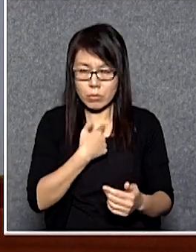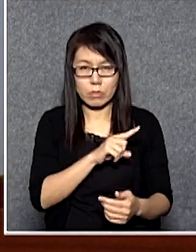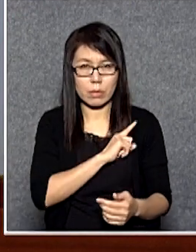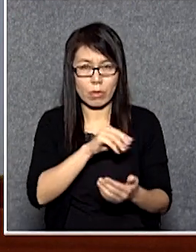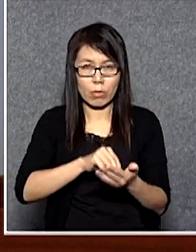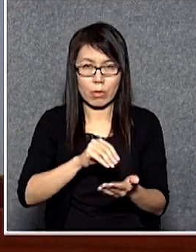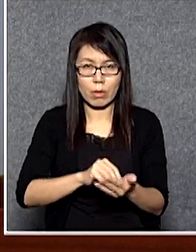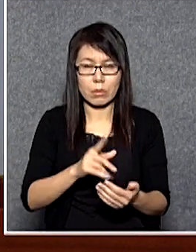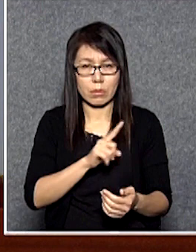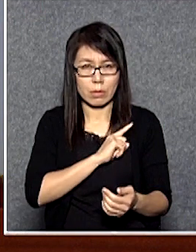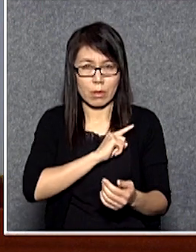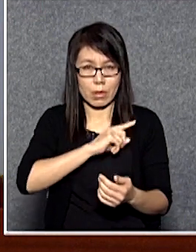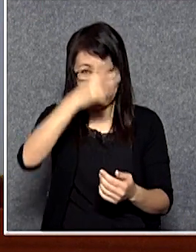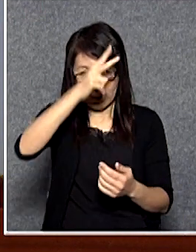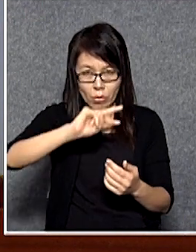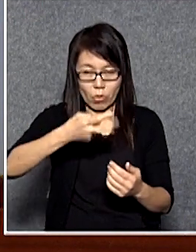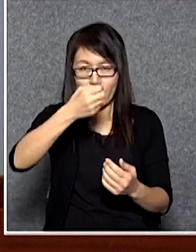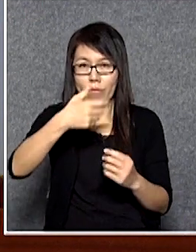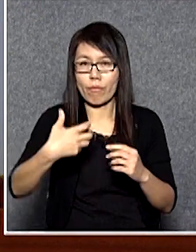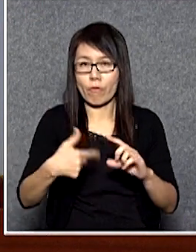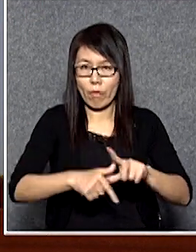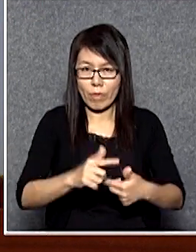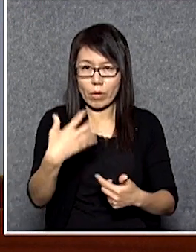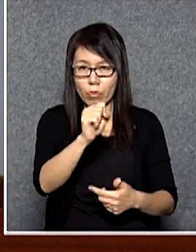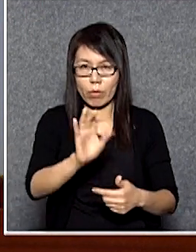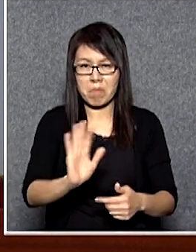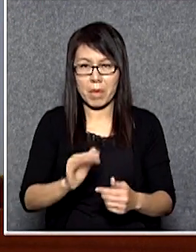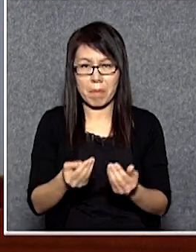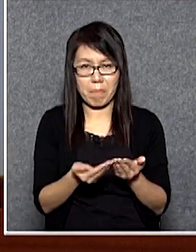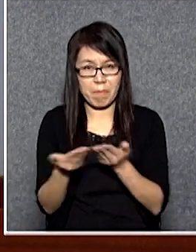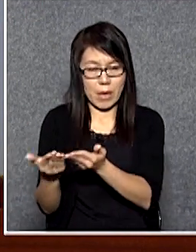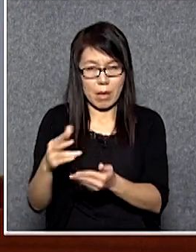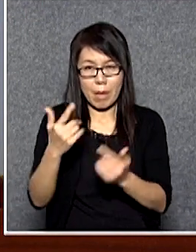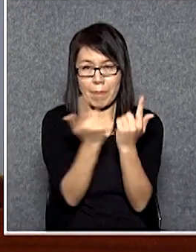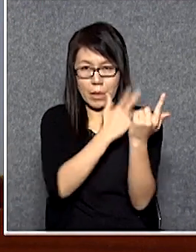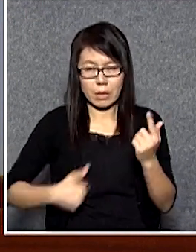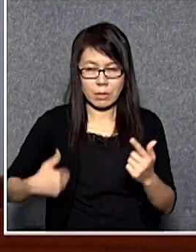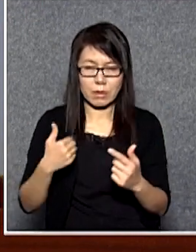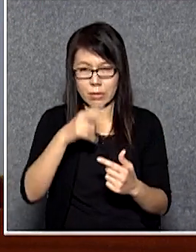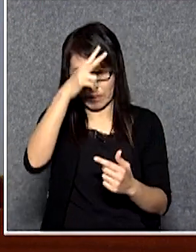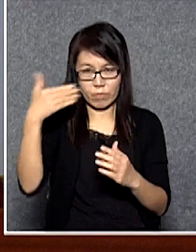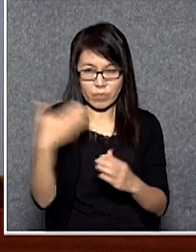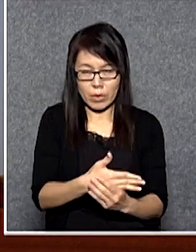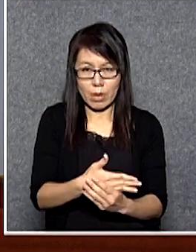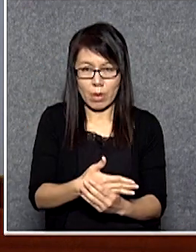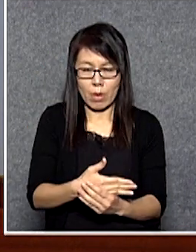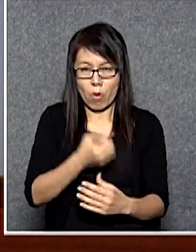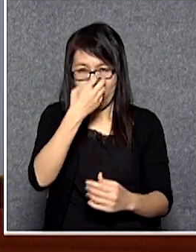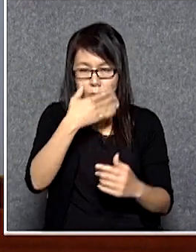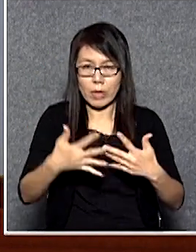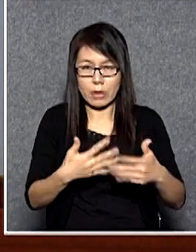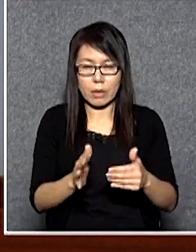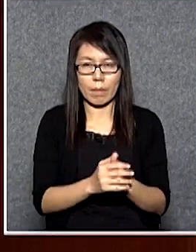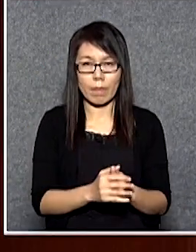己制定政改方案嘅權力，而唔係俾北京政府高度介入香港嘅內部事務？ 局